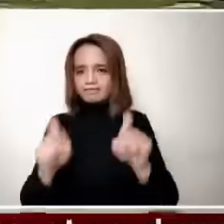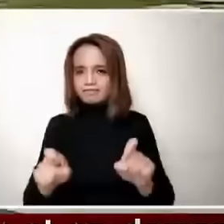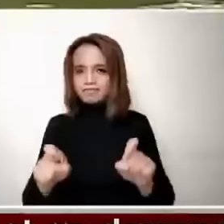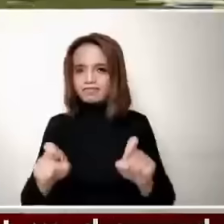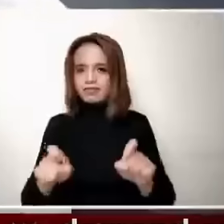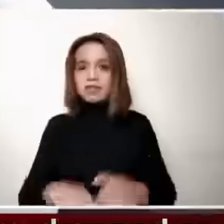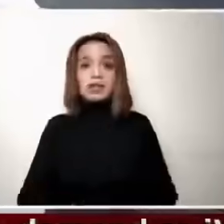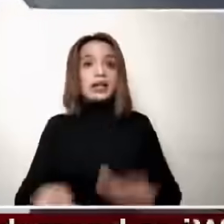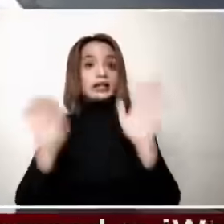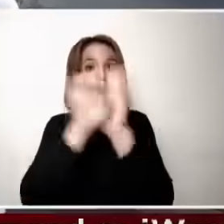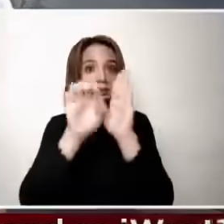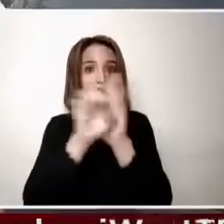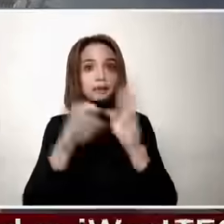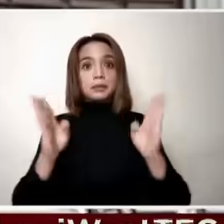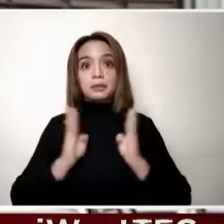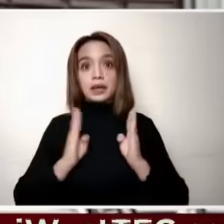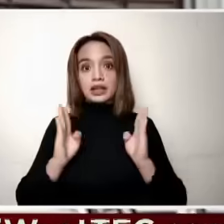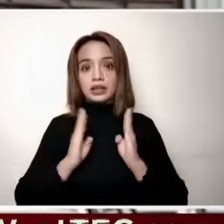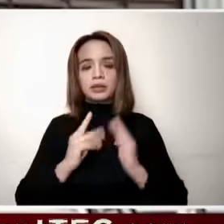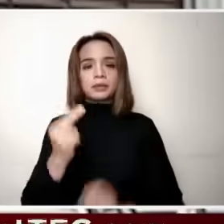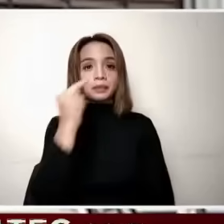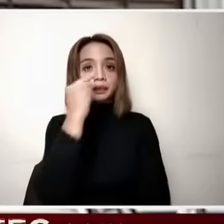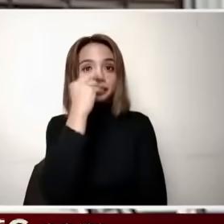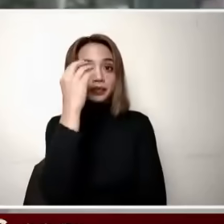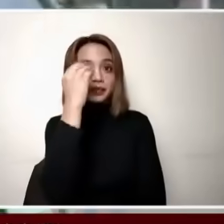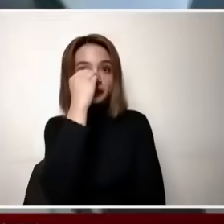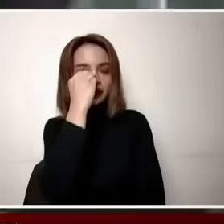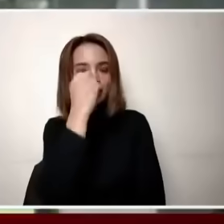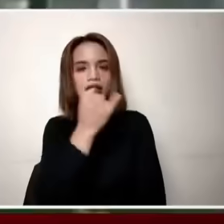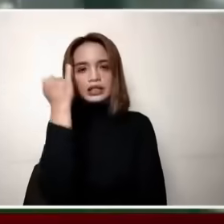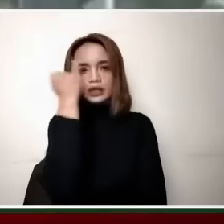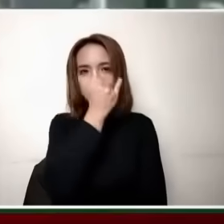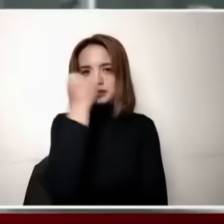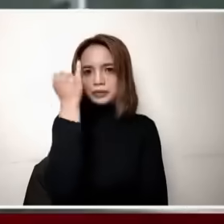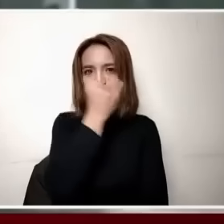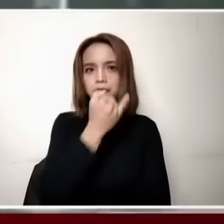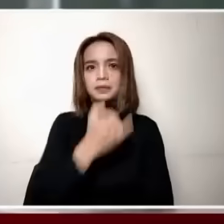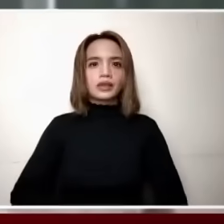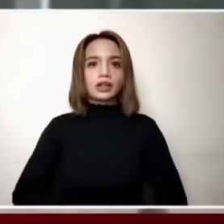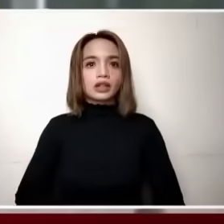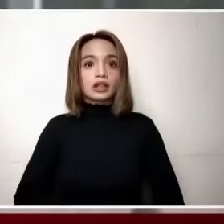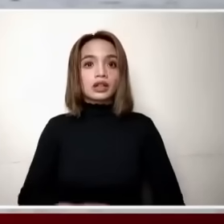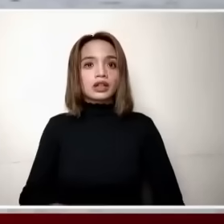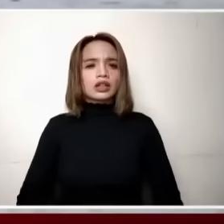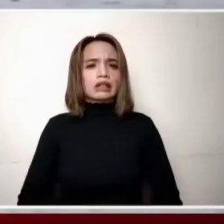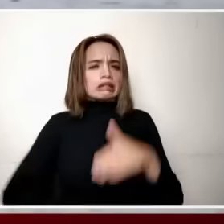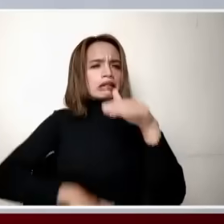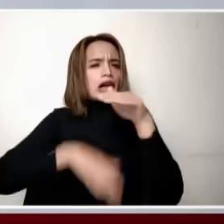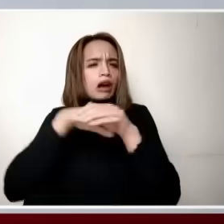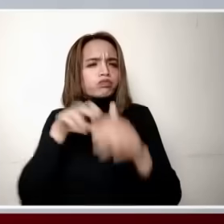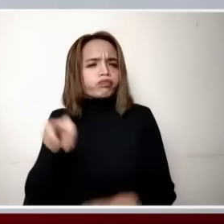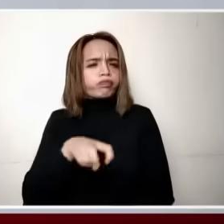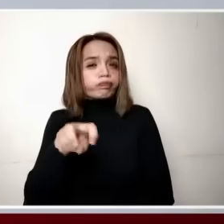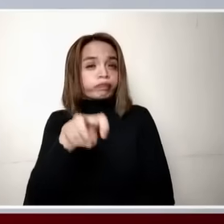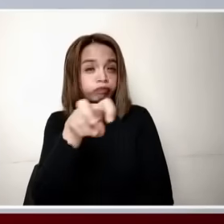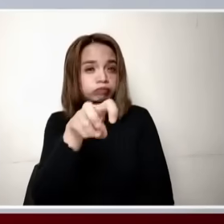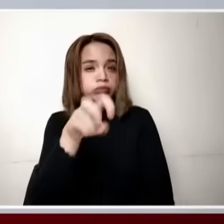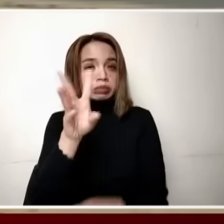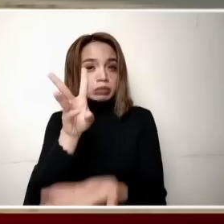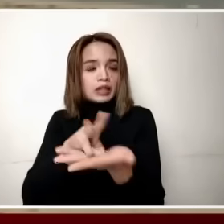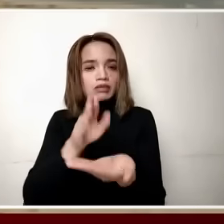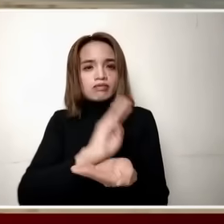sa Baguio, Negros Occidental at Iloilo City. Ang top tourist destination na Boracay, inaasahang tatanggalin na